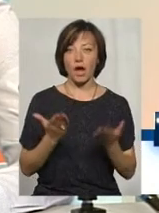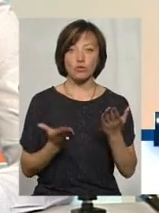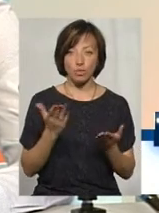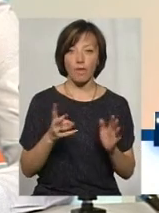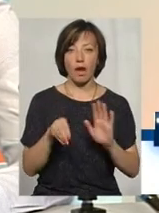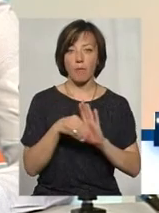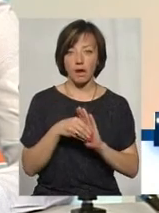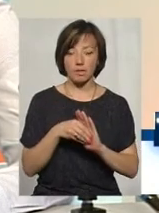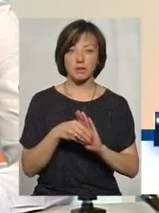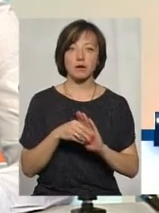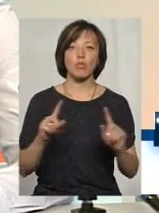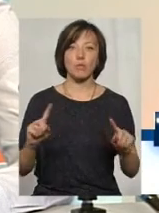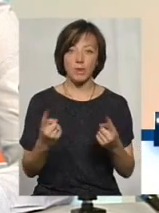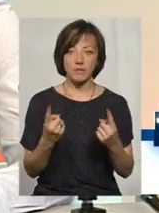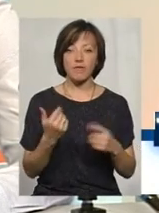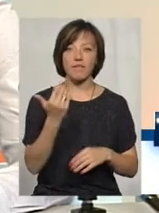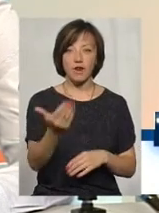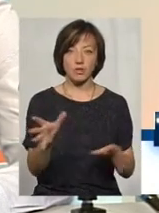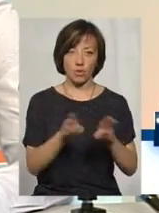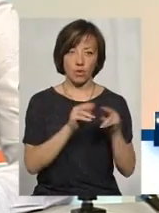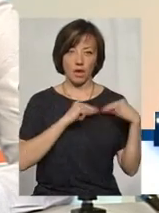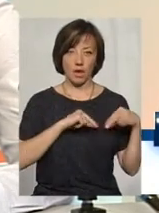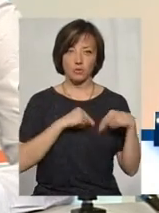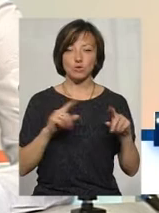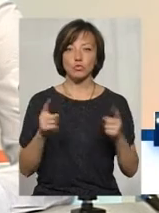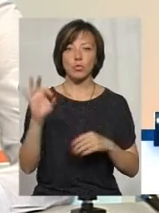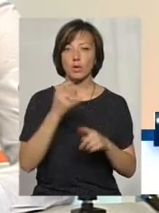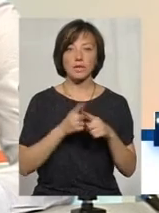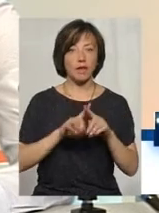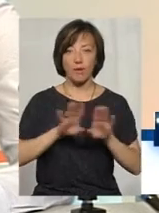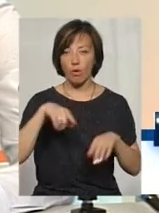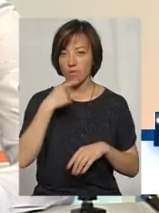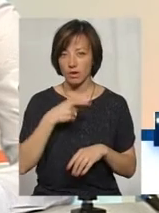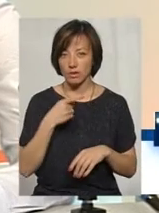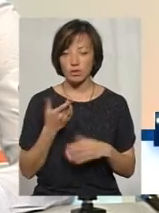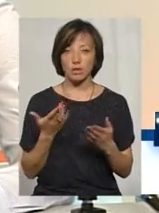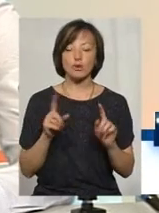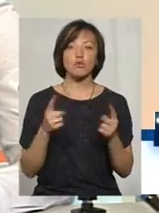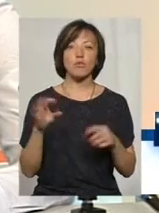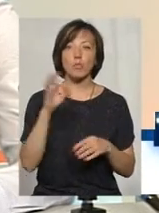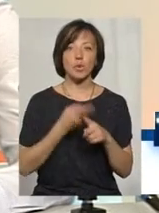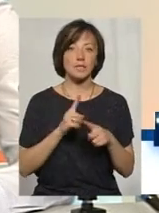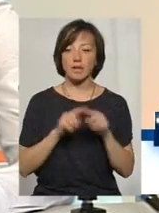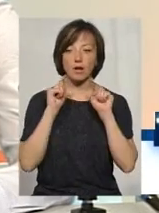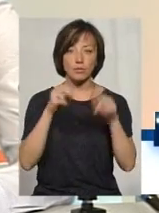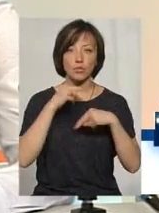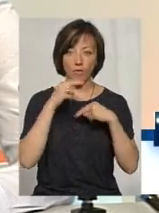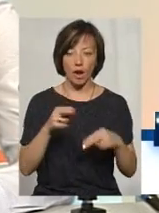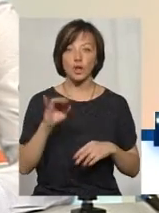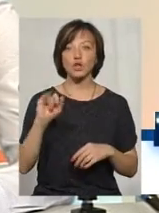на хабарництві упіймений ваш колега? Чому про це не говорити? Чому про це не акцентувати